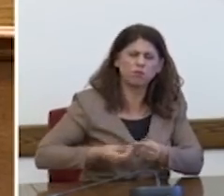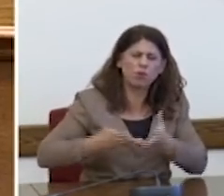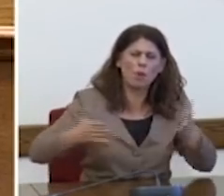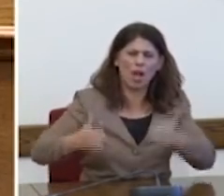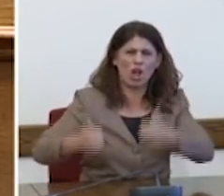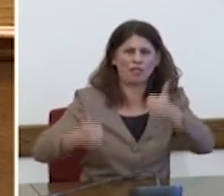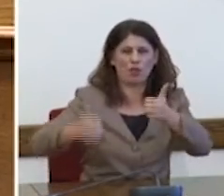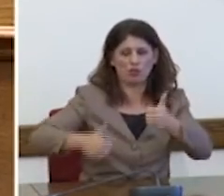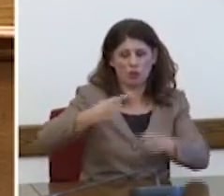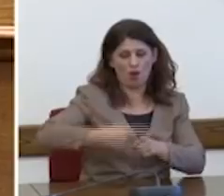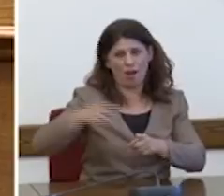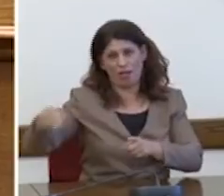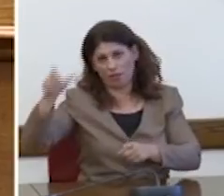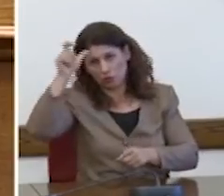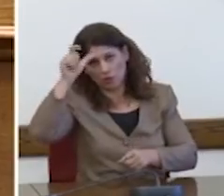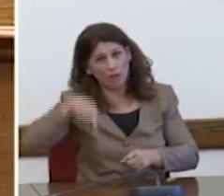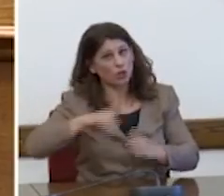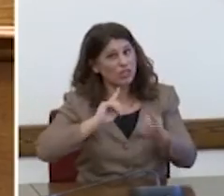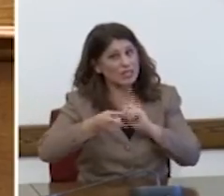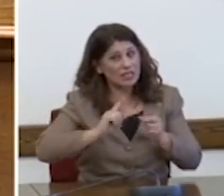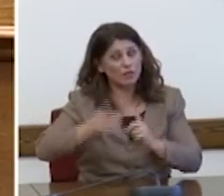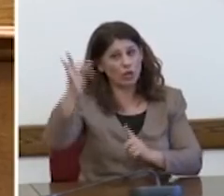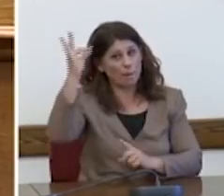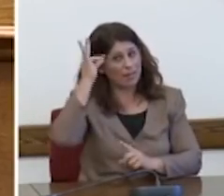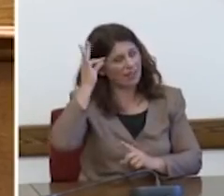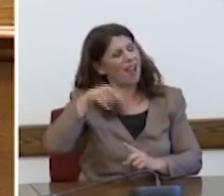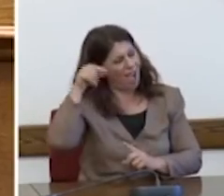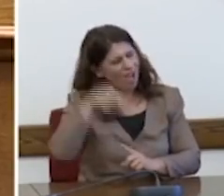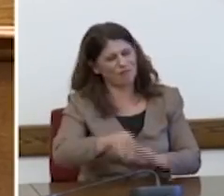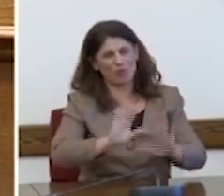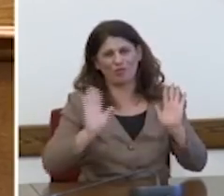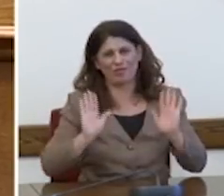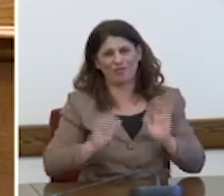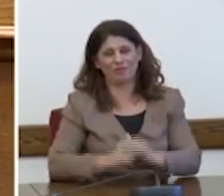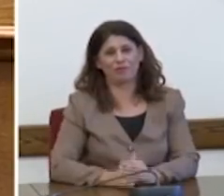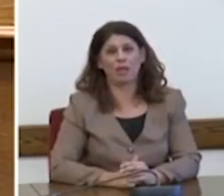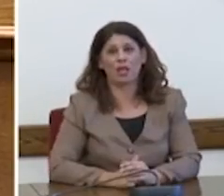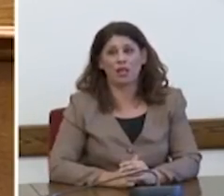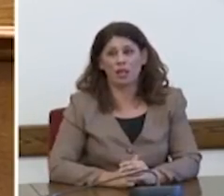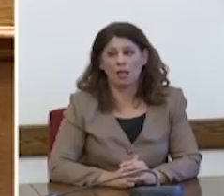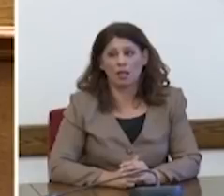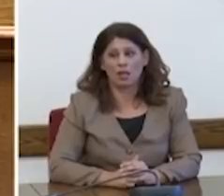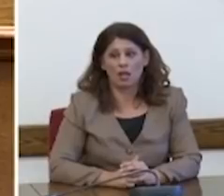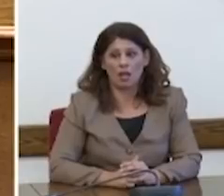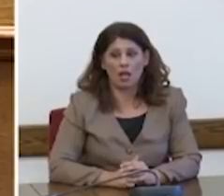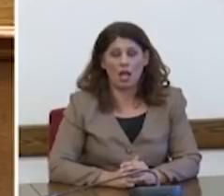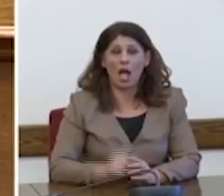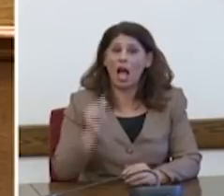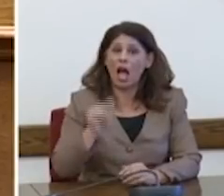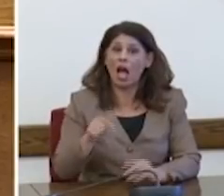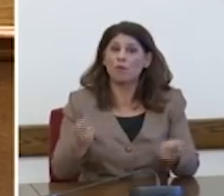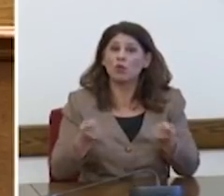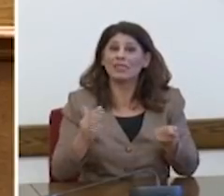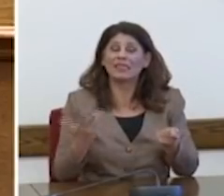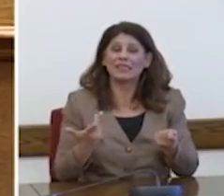Αυτό ισχύει και για τη συμφωνία με τη Γαλλία. Αυτό που κάνετε είναι να δίνετε πάσα στην